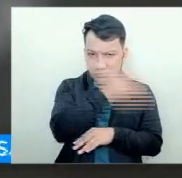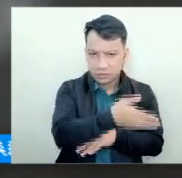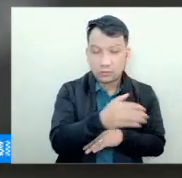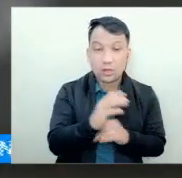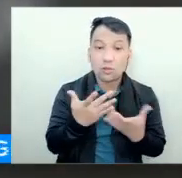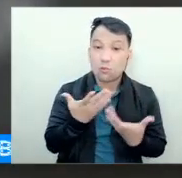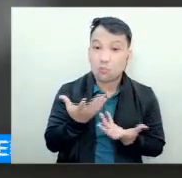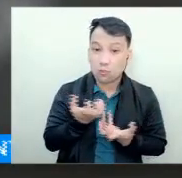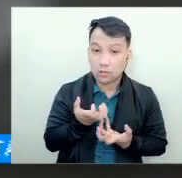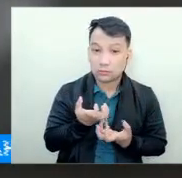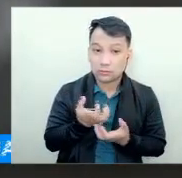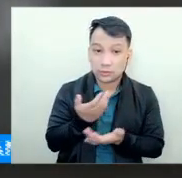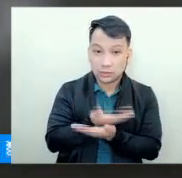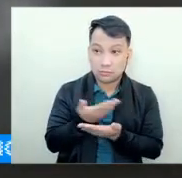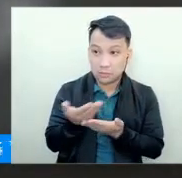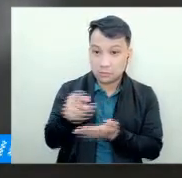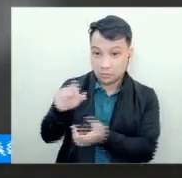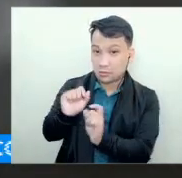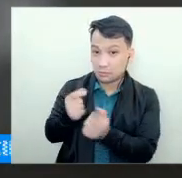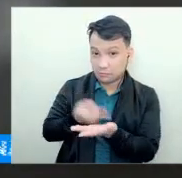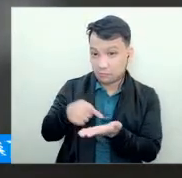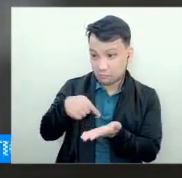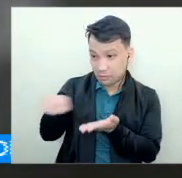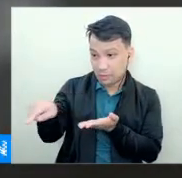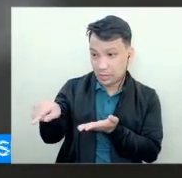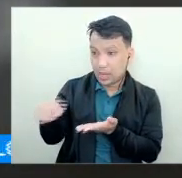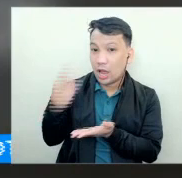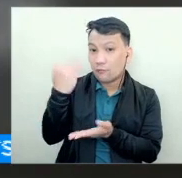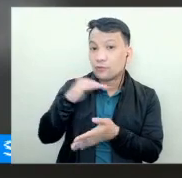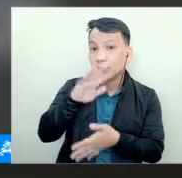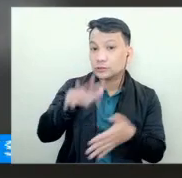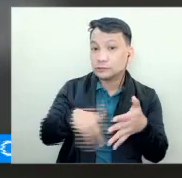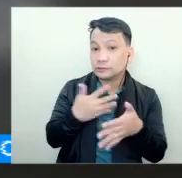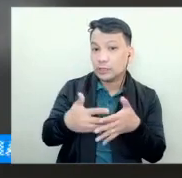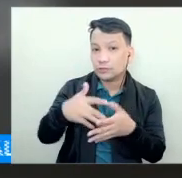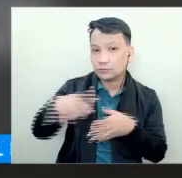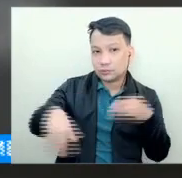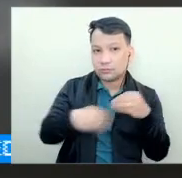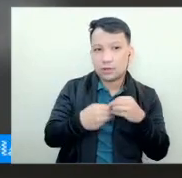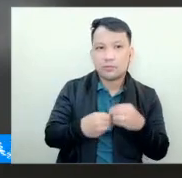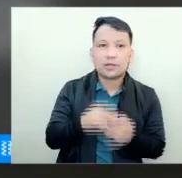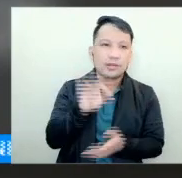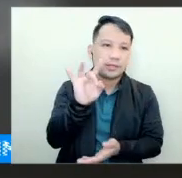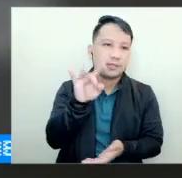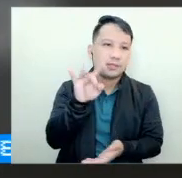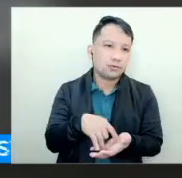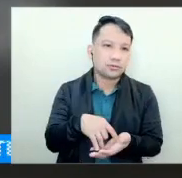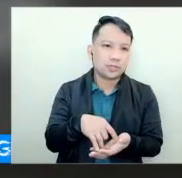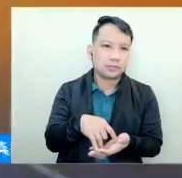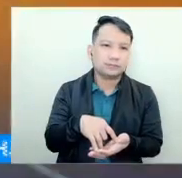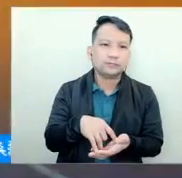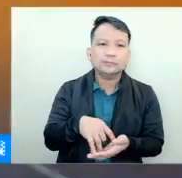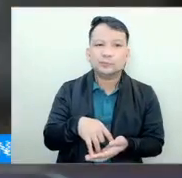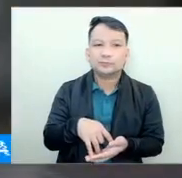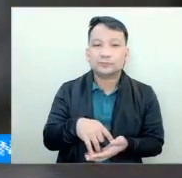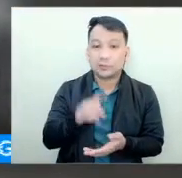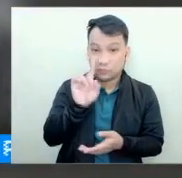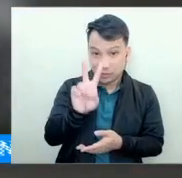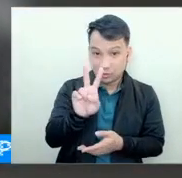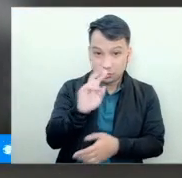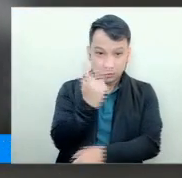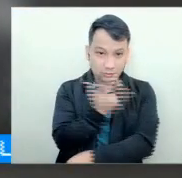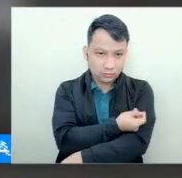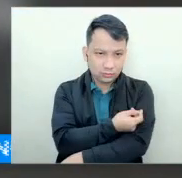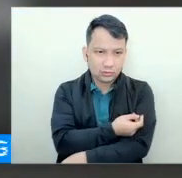interesadong bumili ng slot. 8,000 pesos para sa dalawang dose ng Sinovac ang kanyang alok. Sa dulo